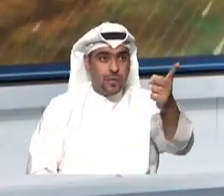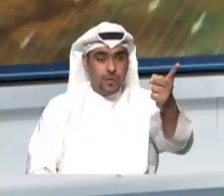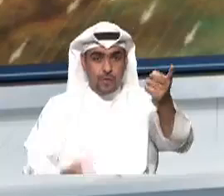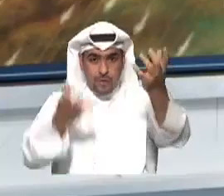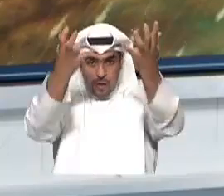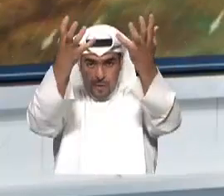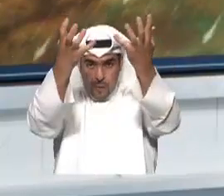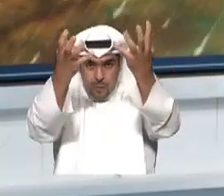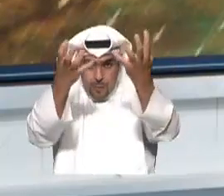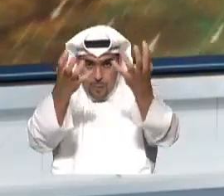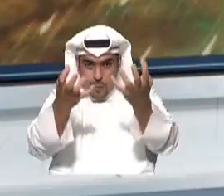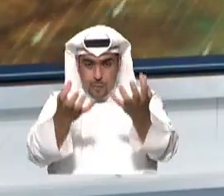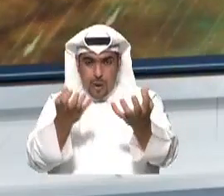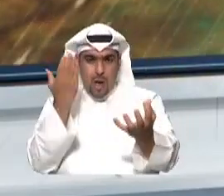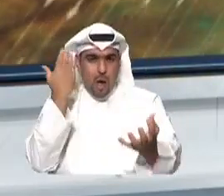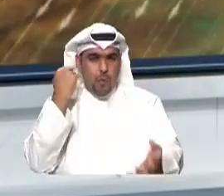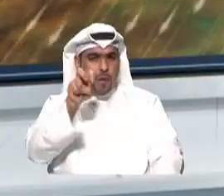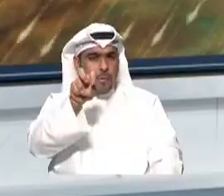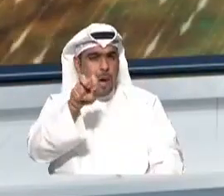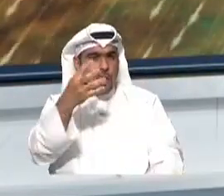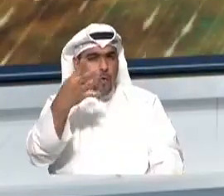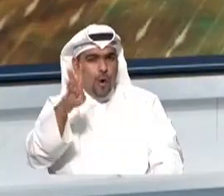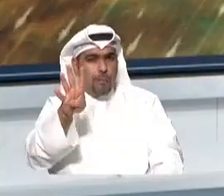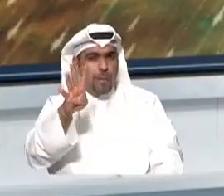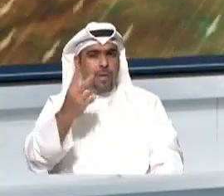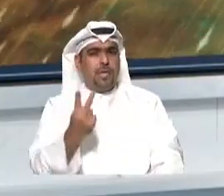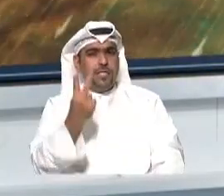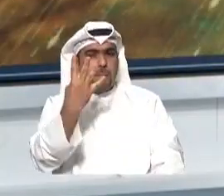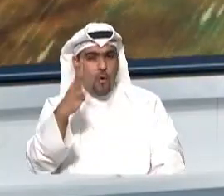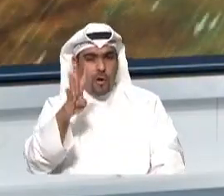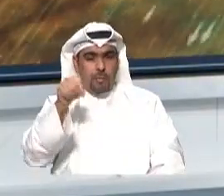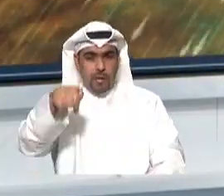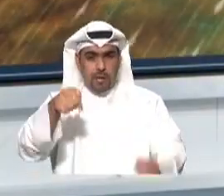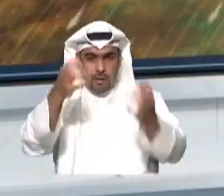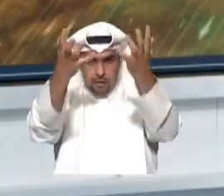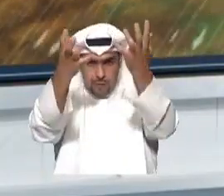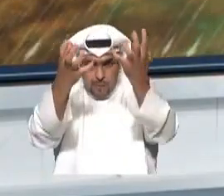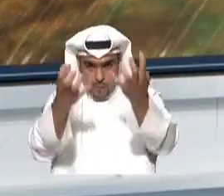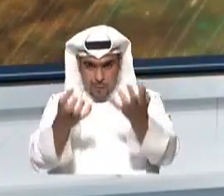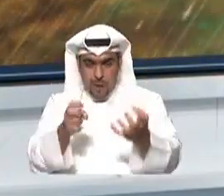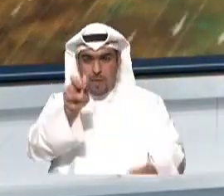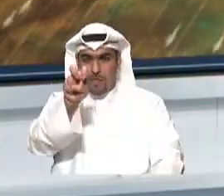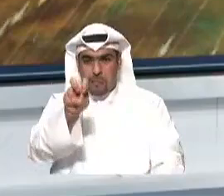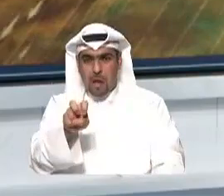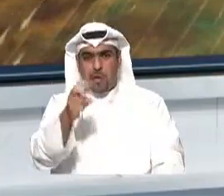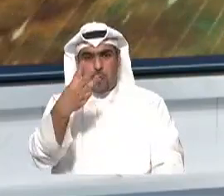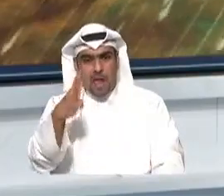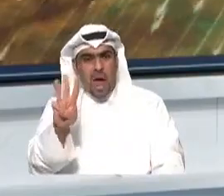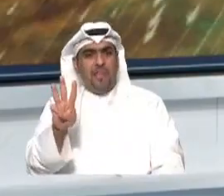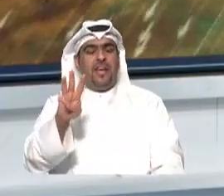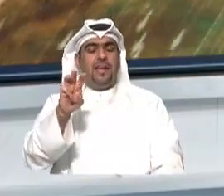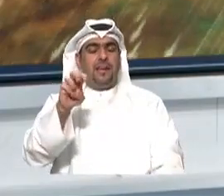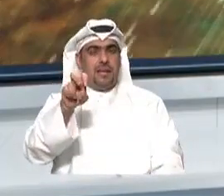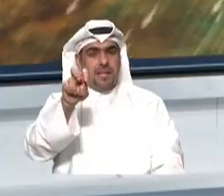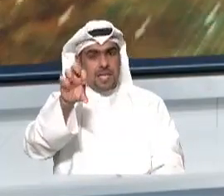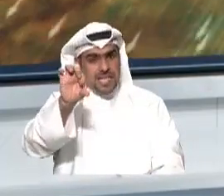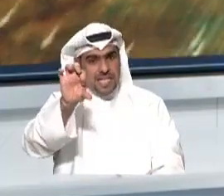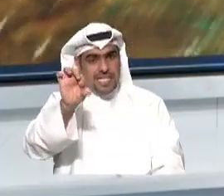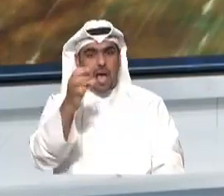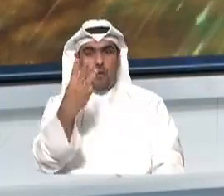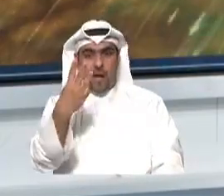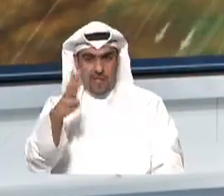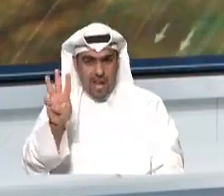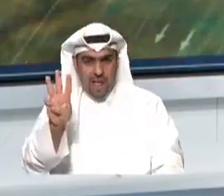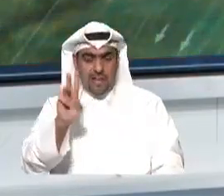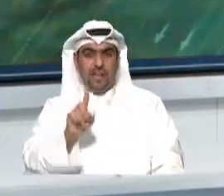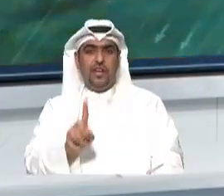درجات الحرارة ما بين 38 إلى 39 درجة مئوية، من المتوقع استمرار الرياح الشمالية الغربية خلال الأيام